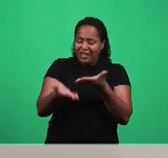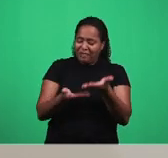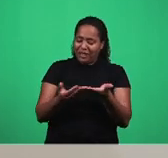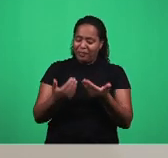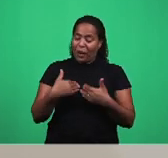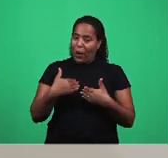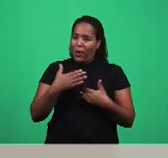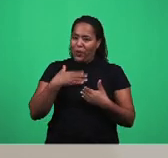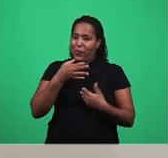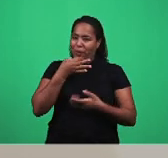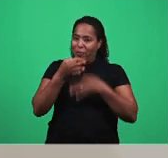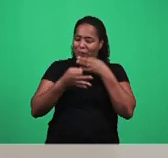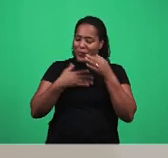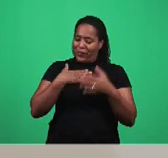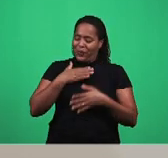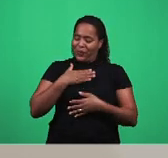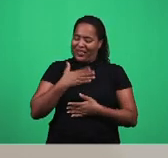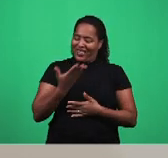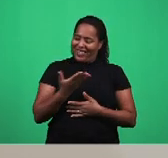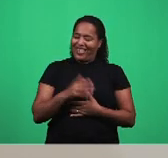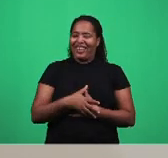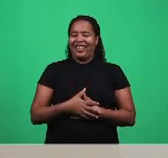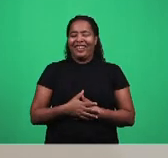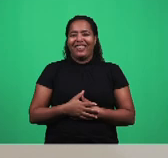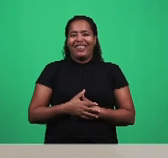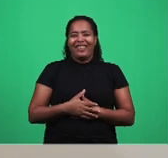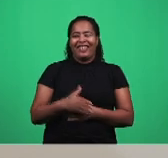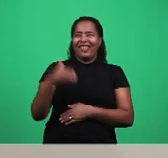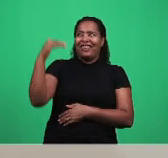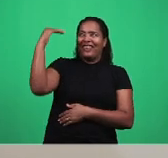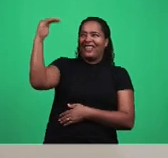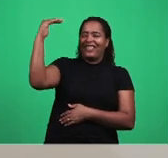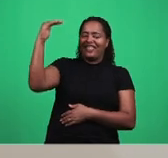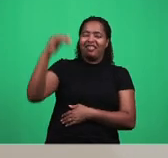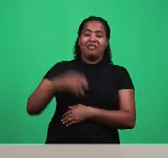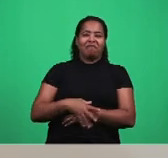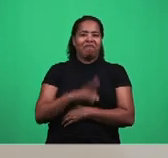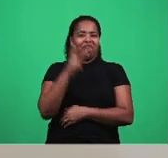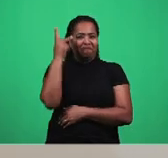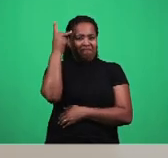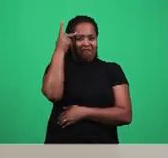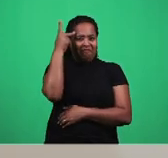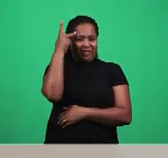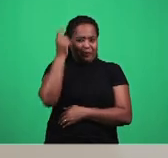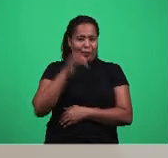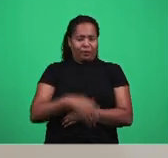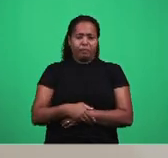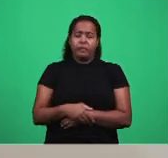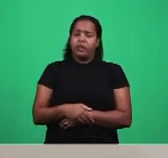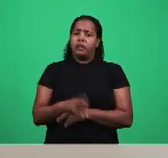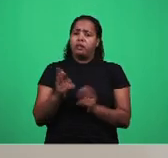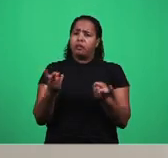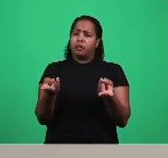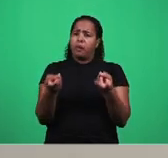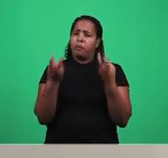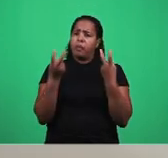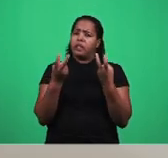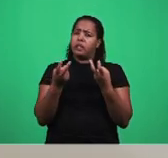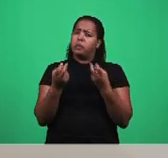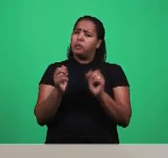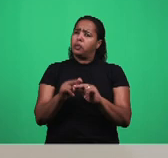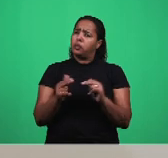ma petite statistique. En première place, c'est São Paulo. Quand on voit pourquoi, tout d'abord, vous savez